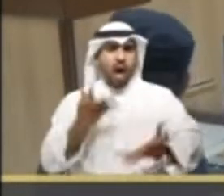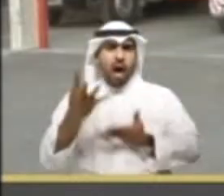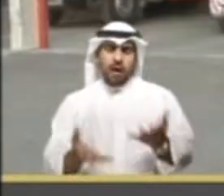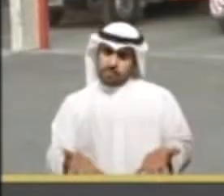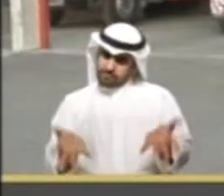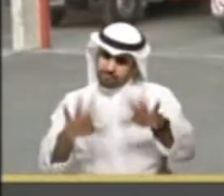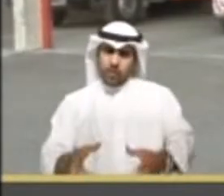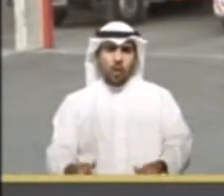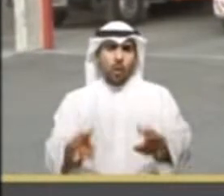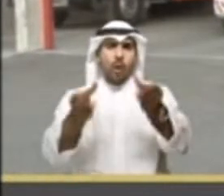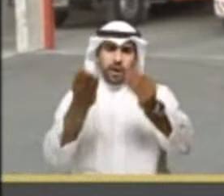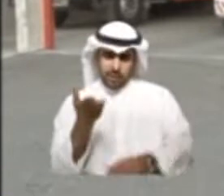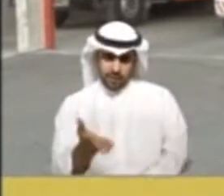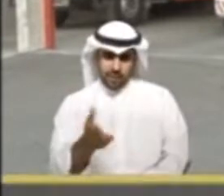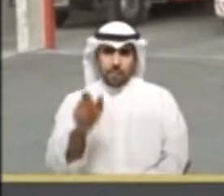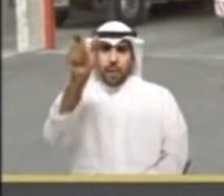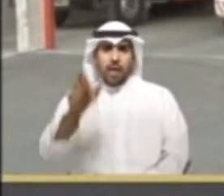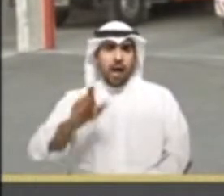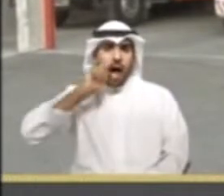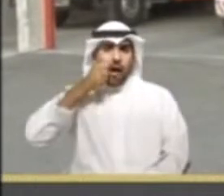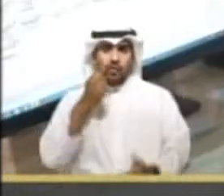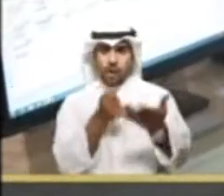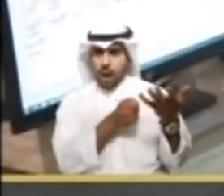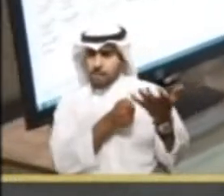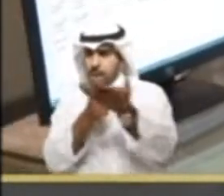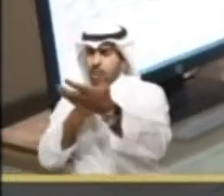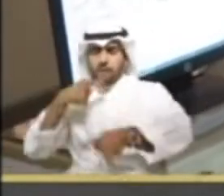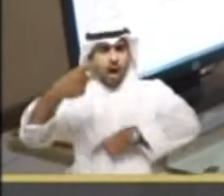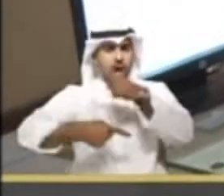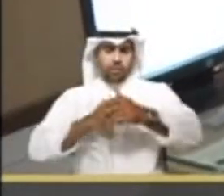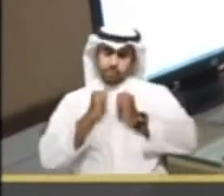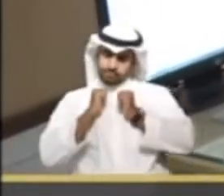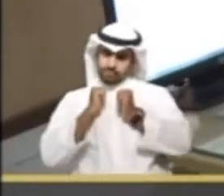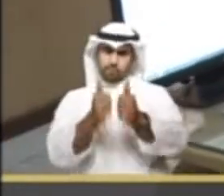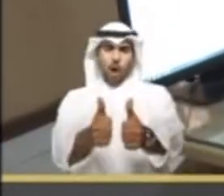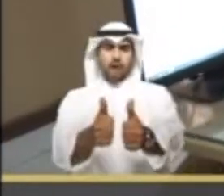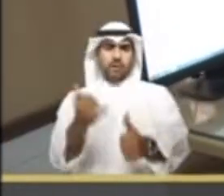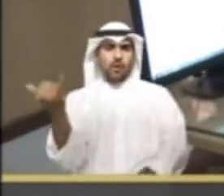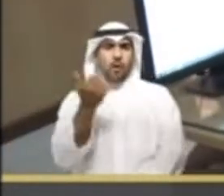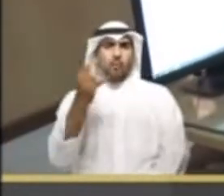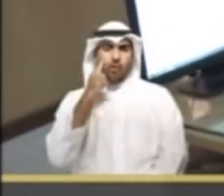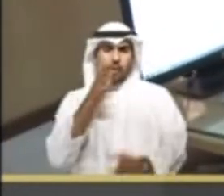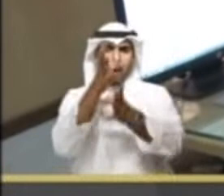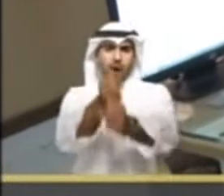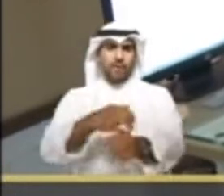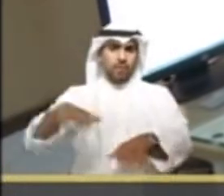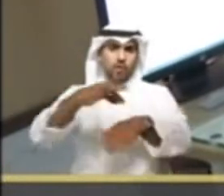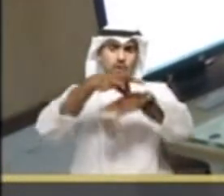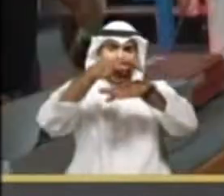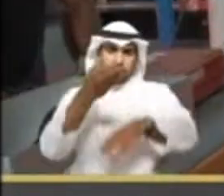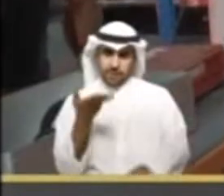زايدة. رجل الإطفاء دائما على أهبة الاستعداد لنداء الواجب، ومن غرفة